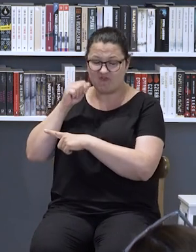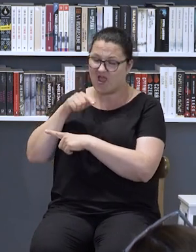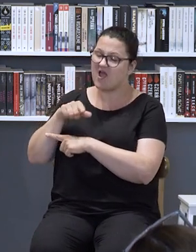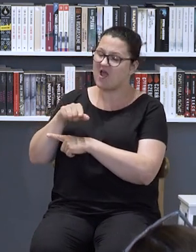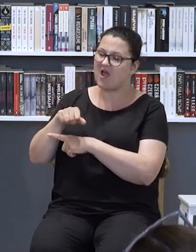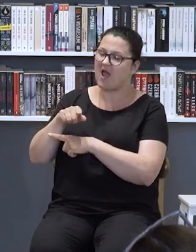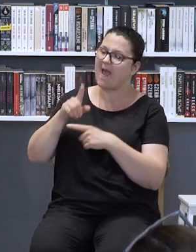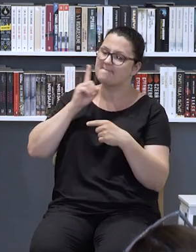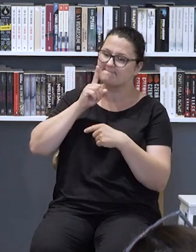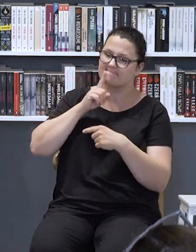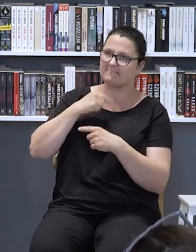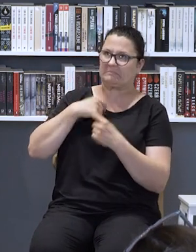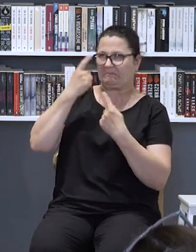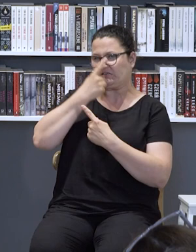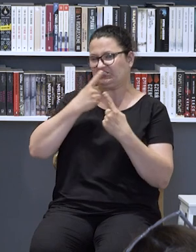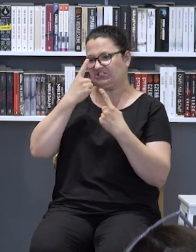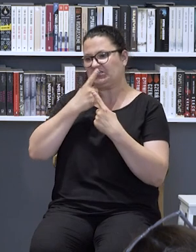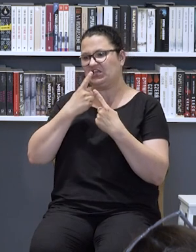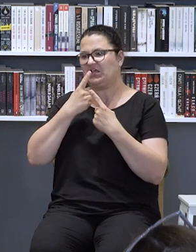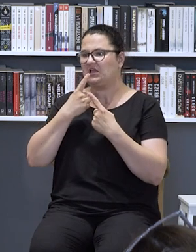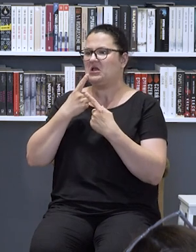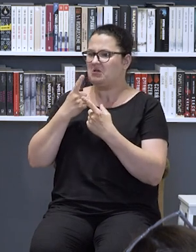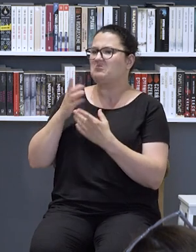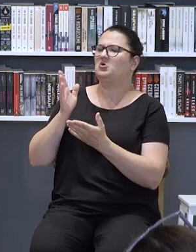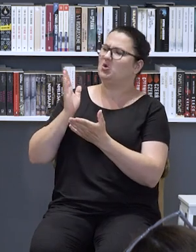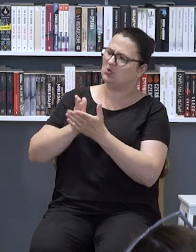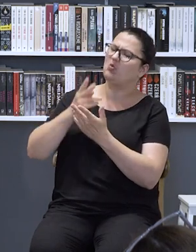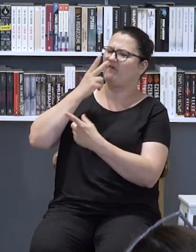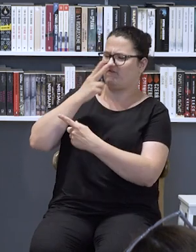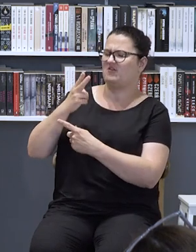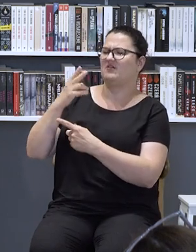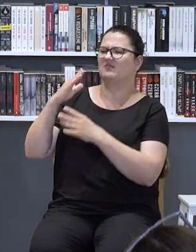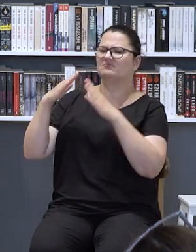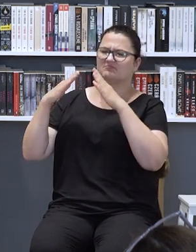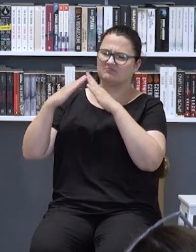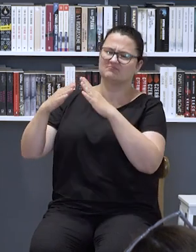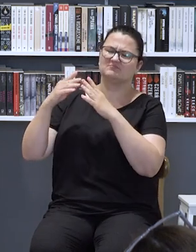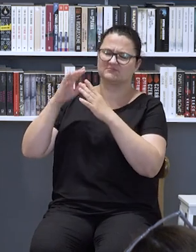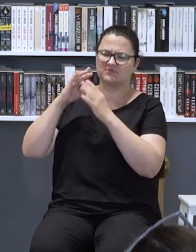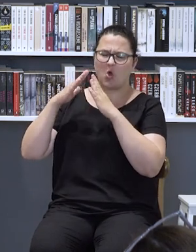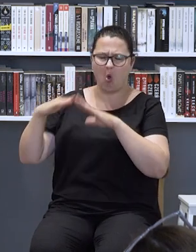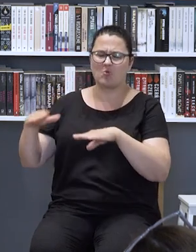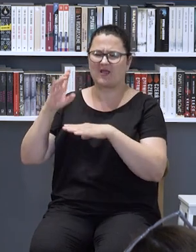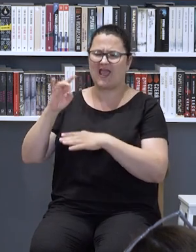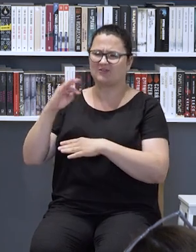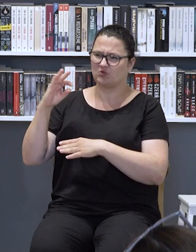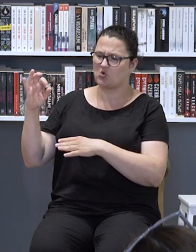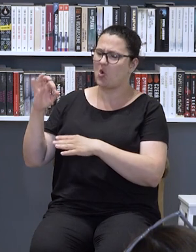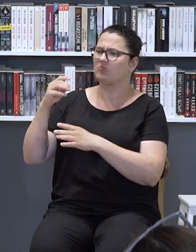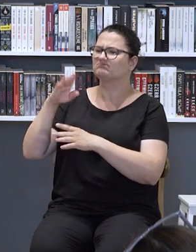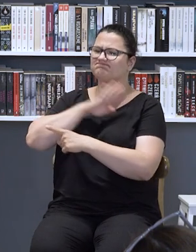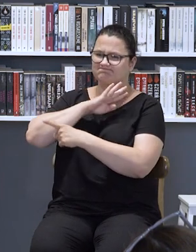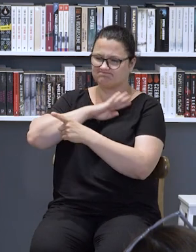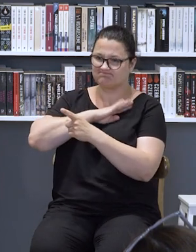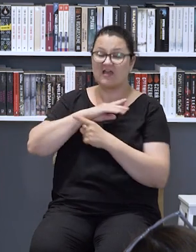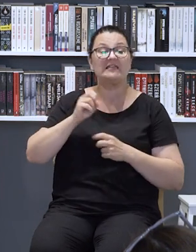jakby myśli sobie, że ona już widziała getto i widziała trupy. Ona jest z Hamburga. Ona